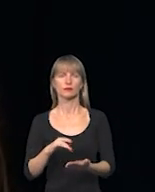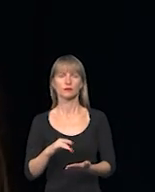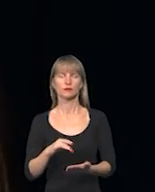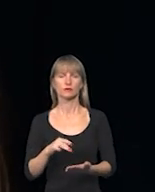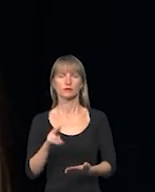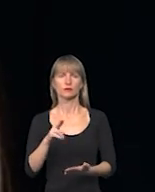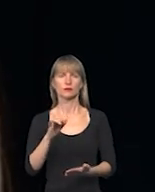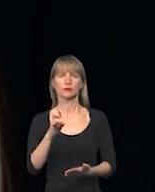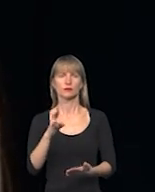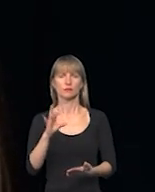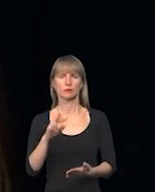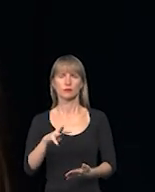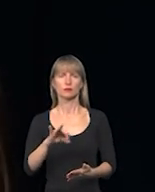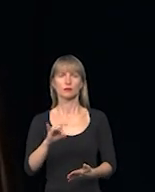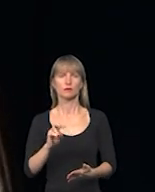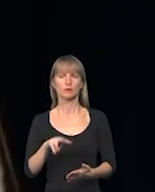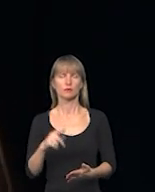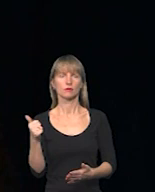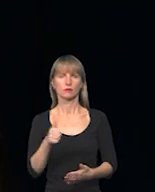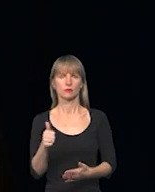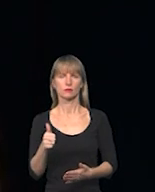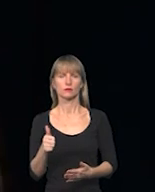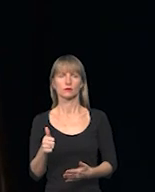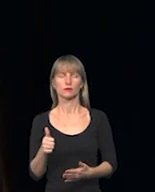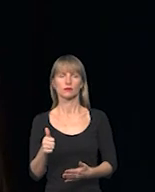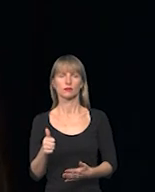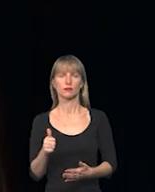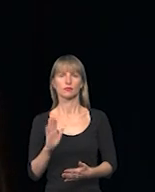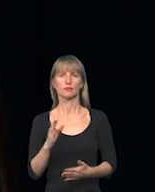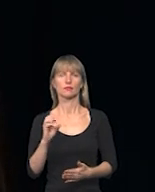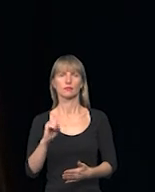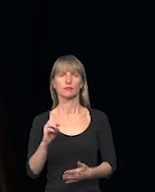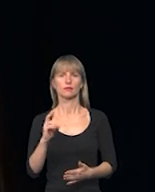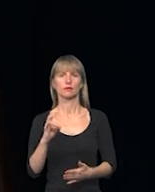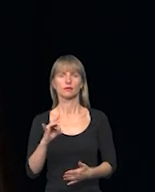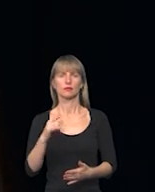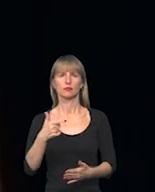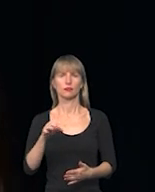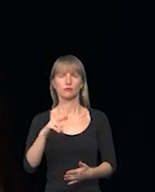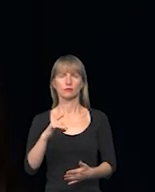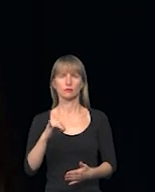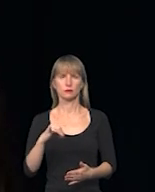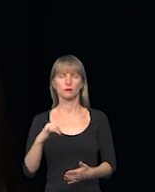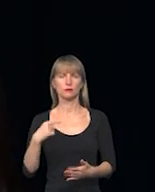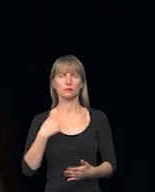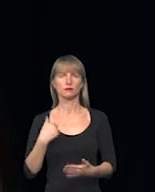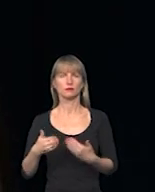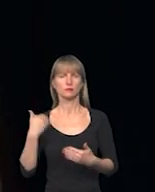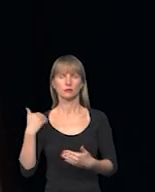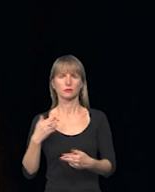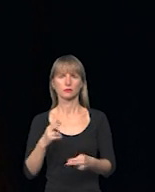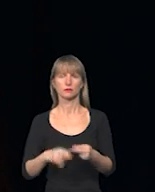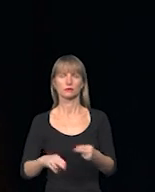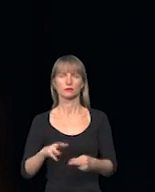мурал знаходиться перший в Енергодарі. Нещодавно закінчила над муралом